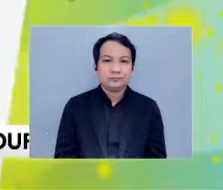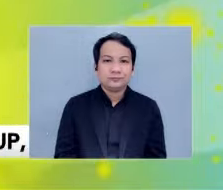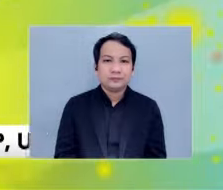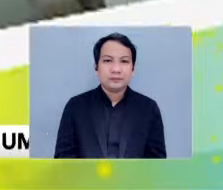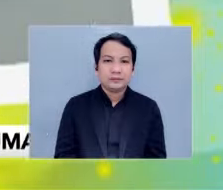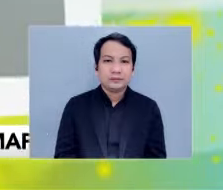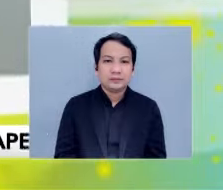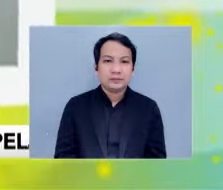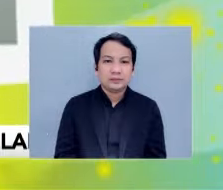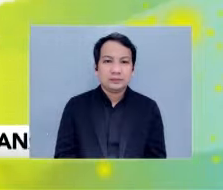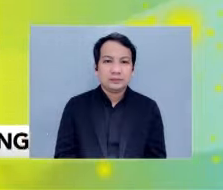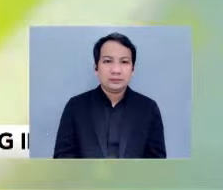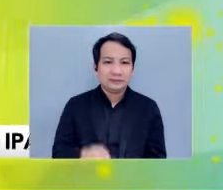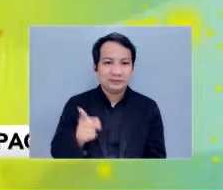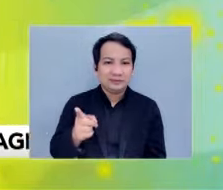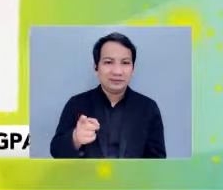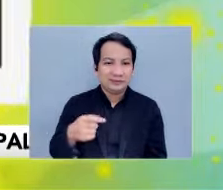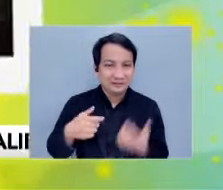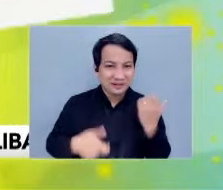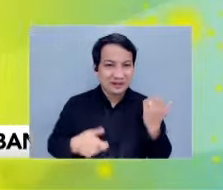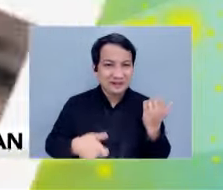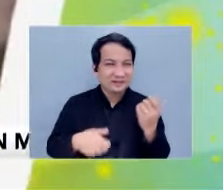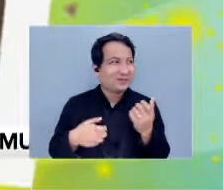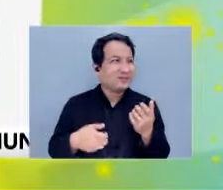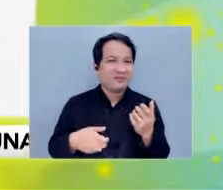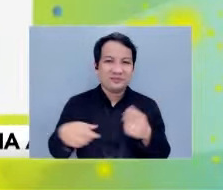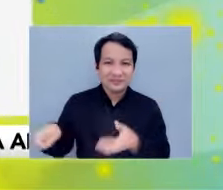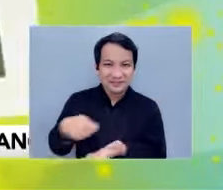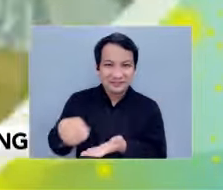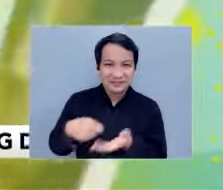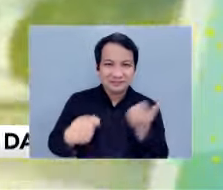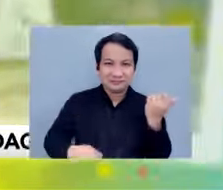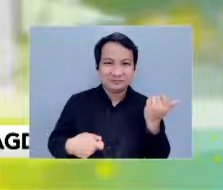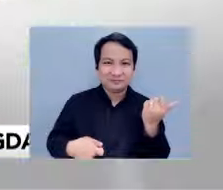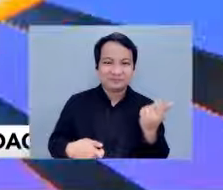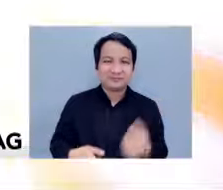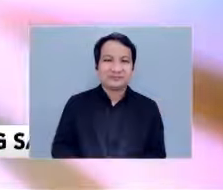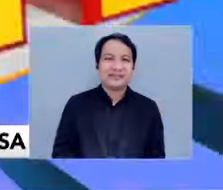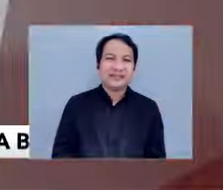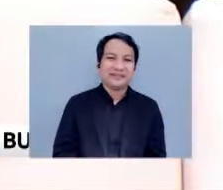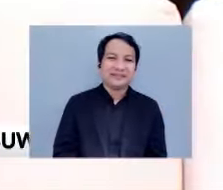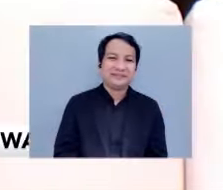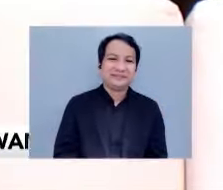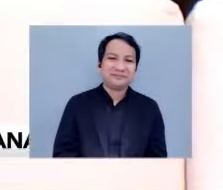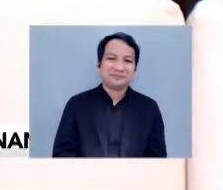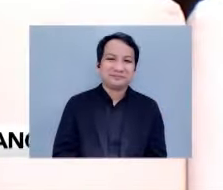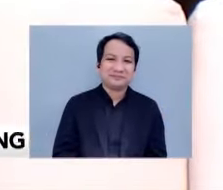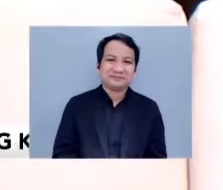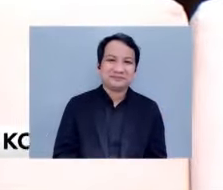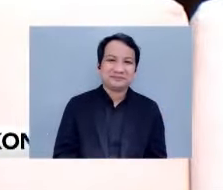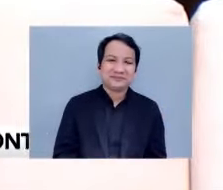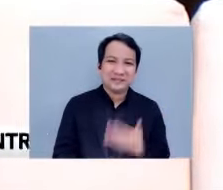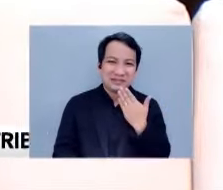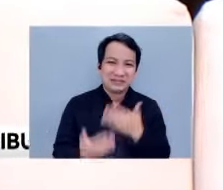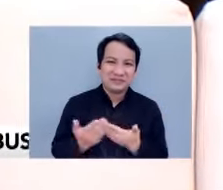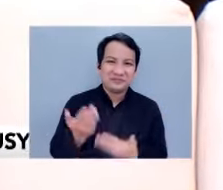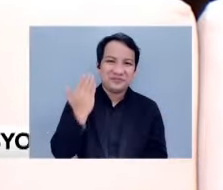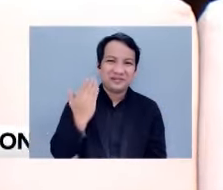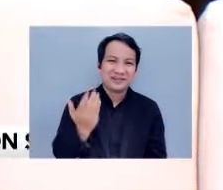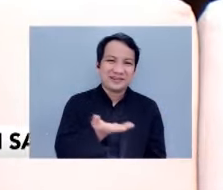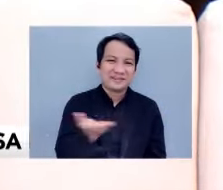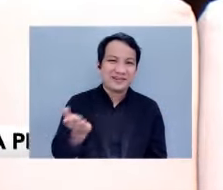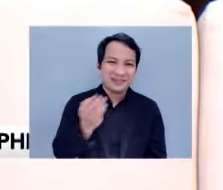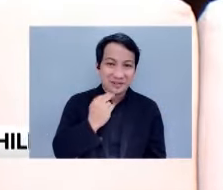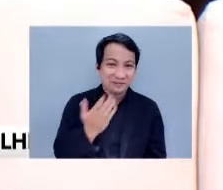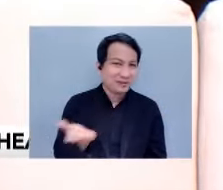ko na rin yan, ah. Walis gitara, gusto na yan. Good morning! Cute. Good morning to you! Keep them coming! Napaka-cute! Selfie lamang po